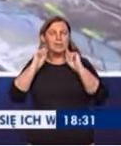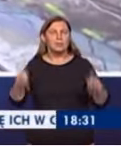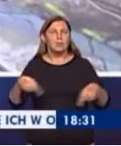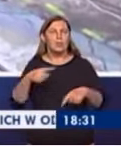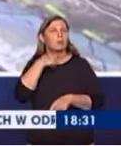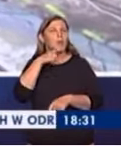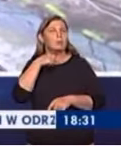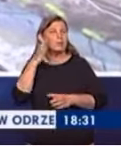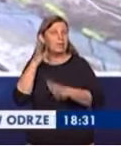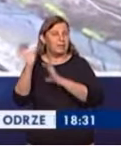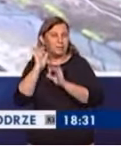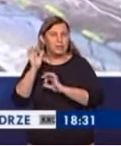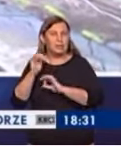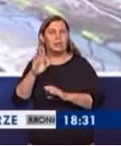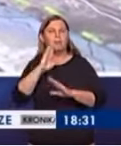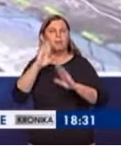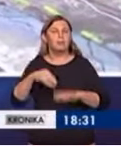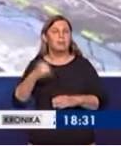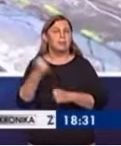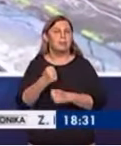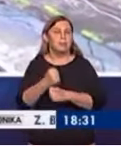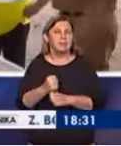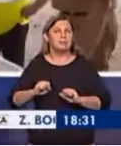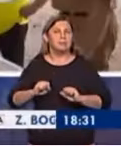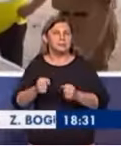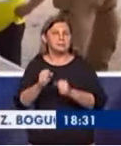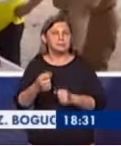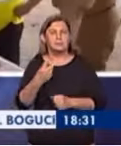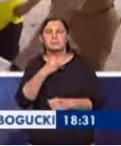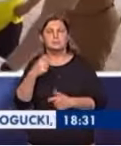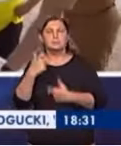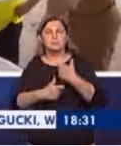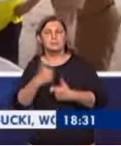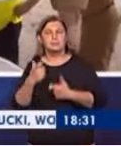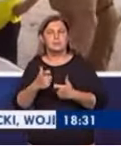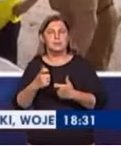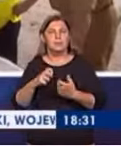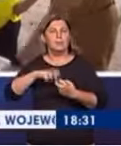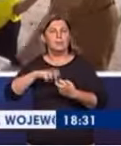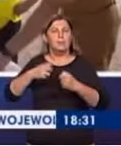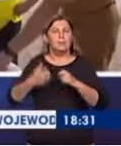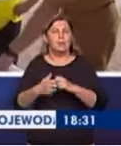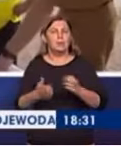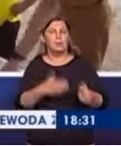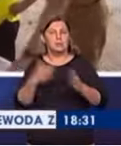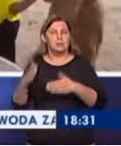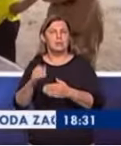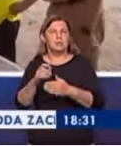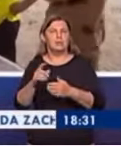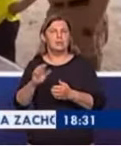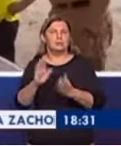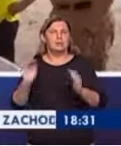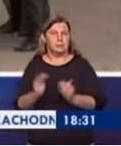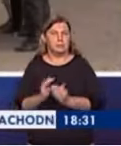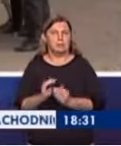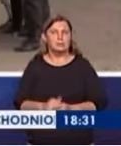a po drugie pozwolić im pracować, pozwolić im działać i nie wytwarzać kolejnych problemów, tylko je niwelować.